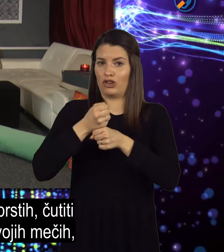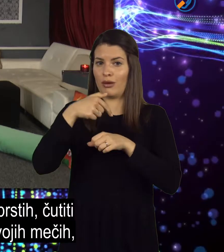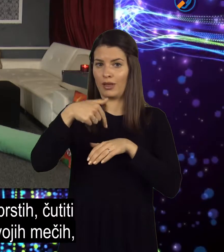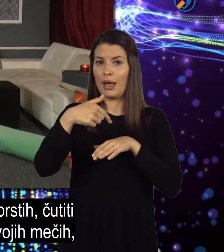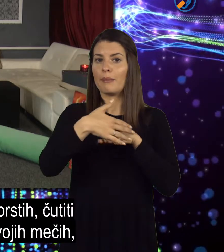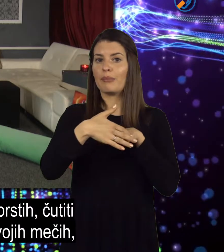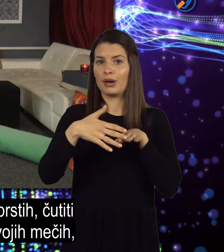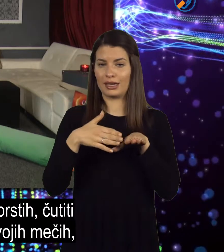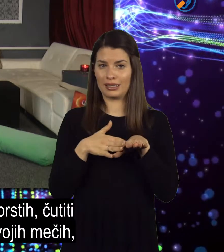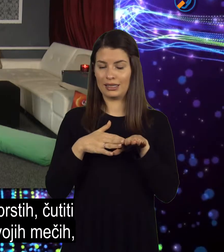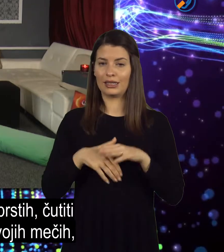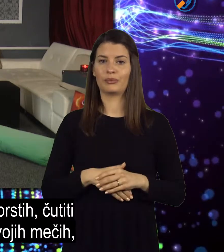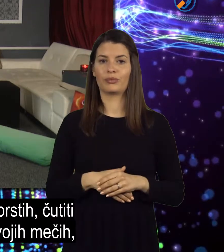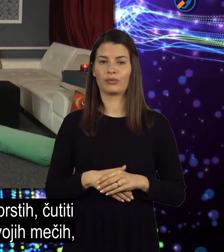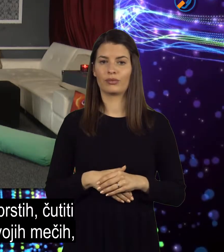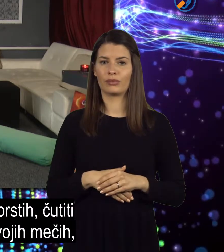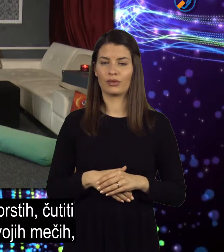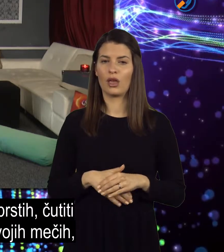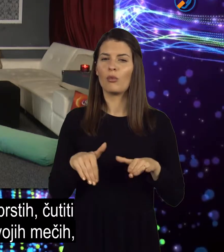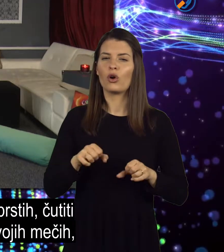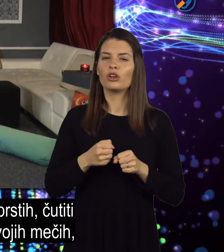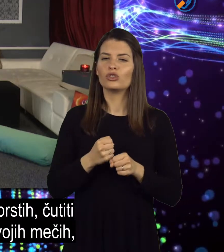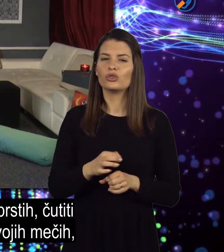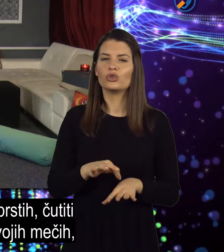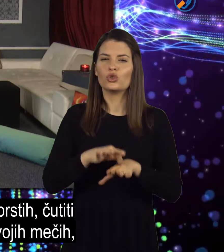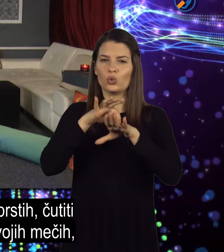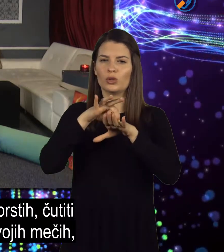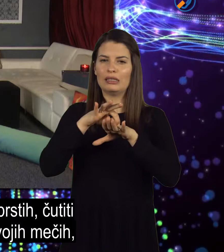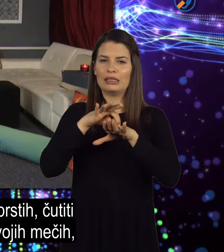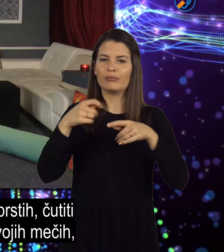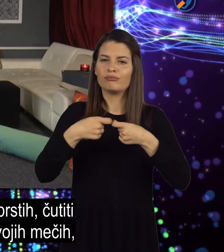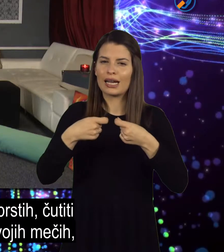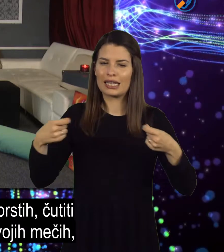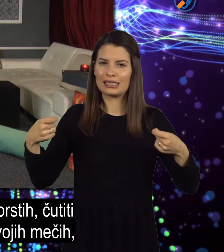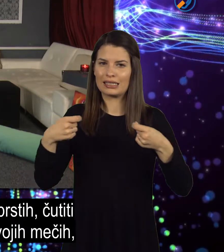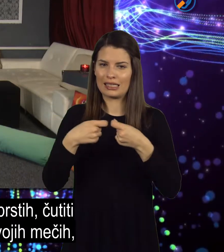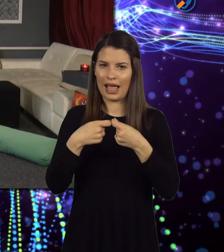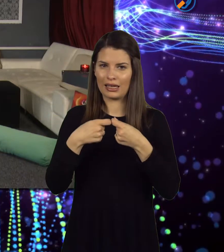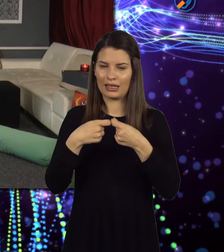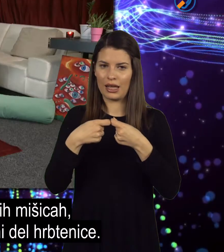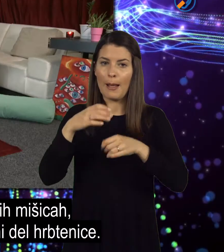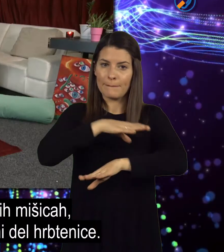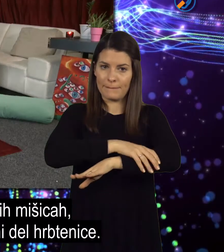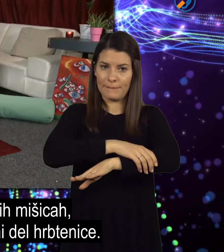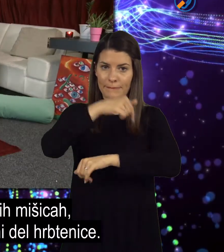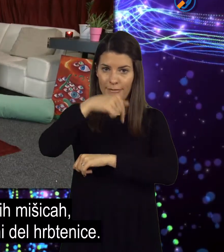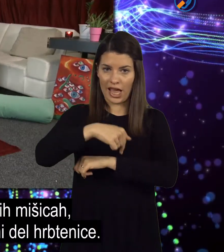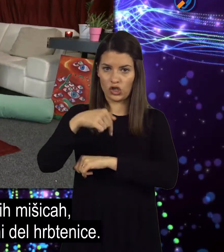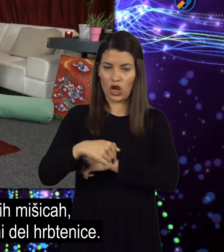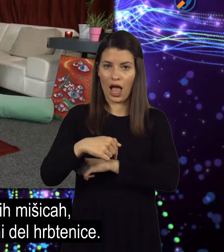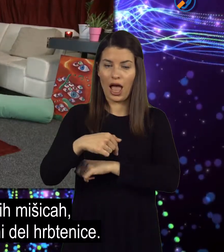teža je rahlo na prstih, čutiti moraš razteg v svojih mečih,